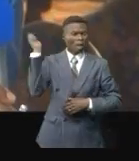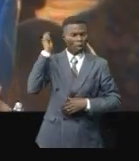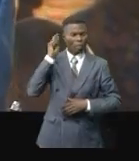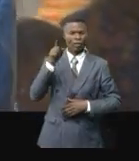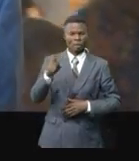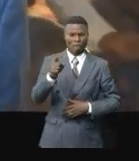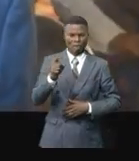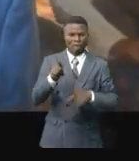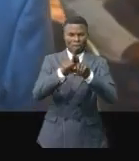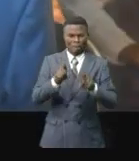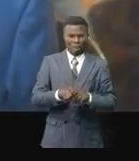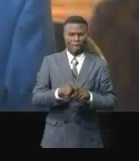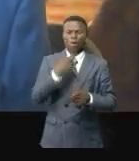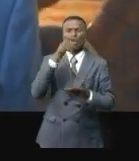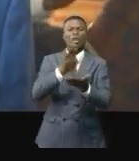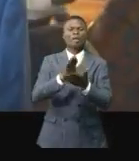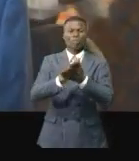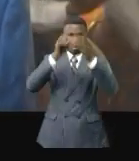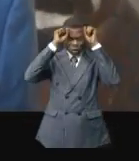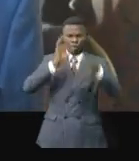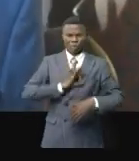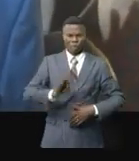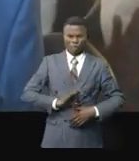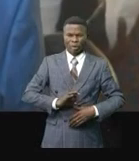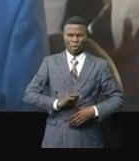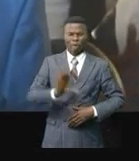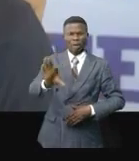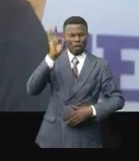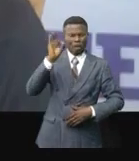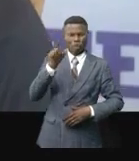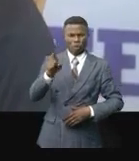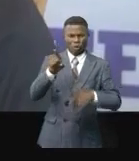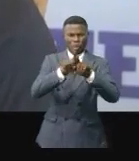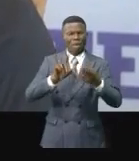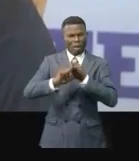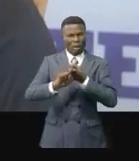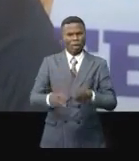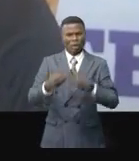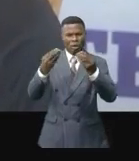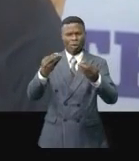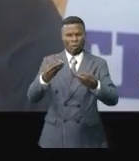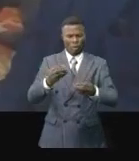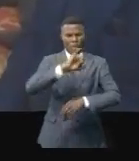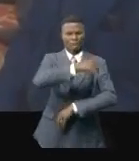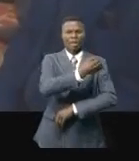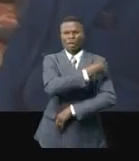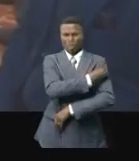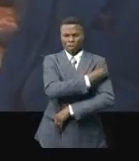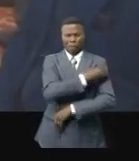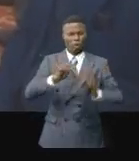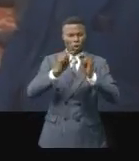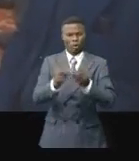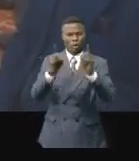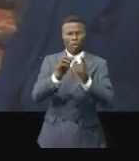Kabanda a aussitôt rendu hommage au chef de l'État pour le choix de Céline Fils de Luisa et la confiance placée en celui-ci, dans le parti et